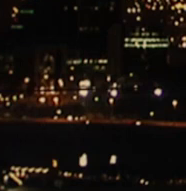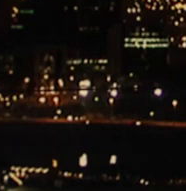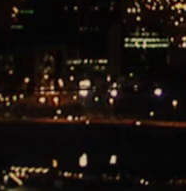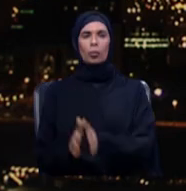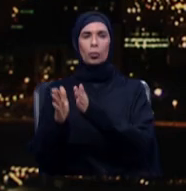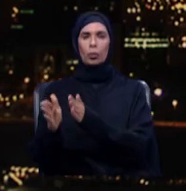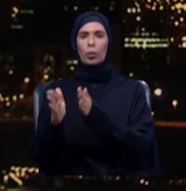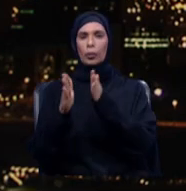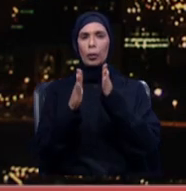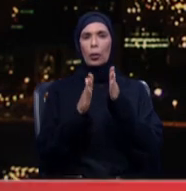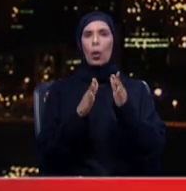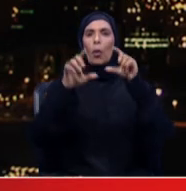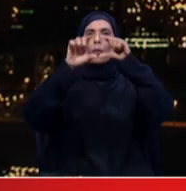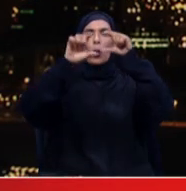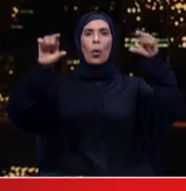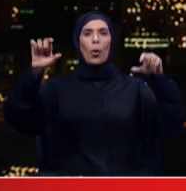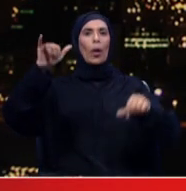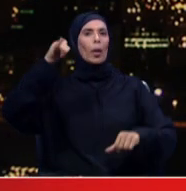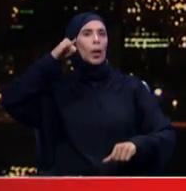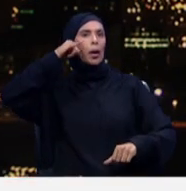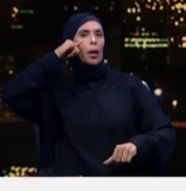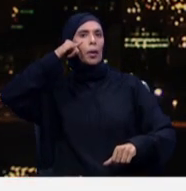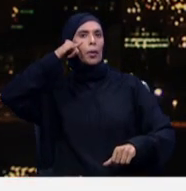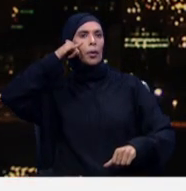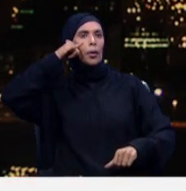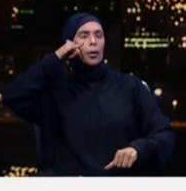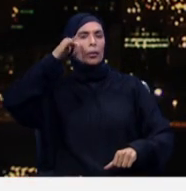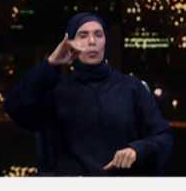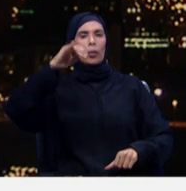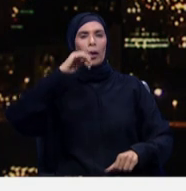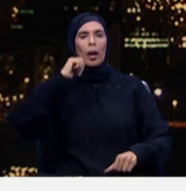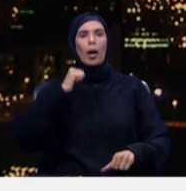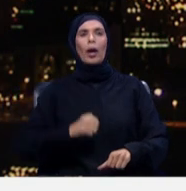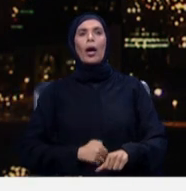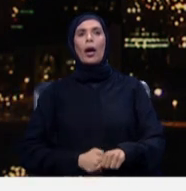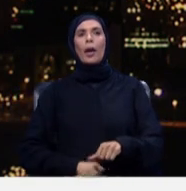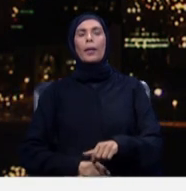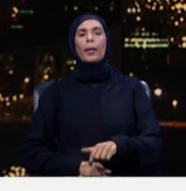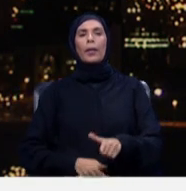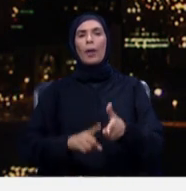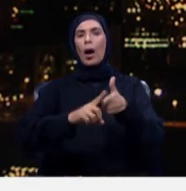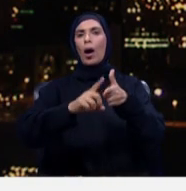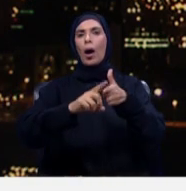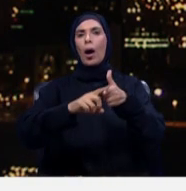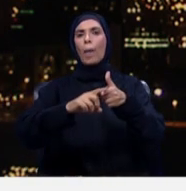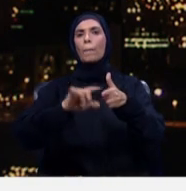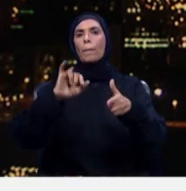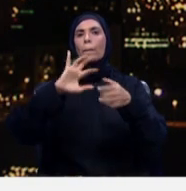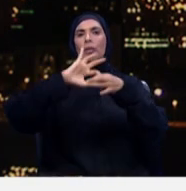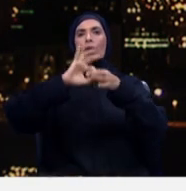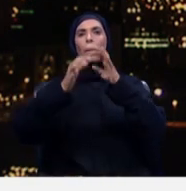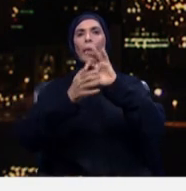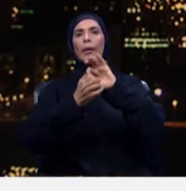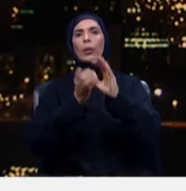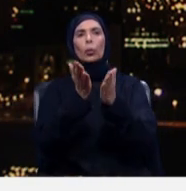حول هذا الموضوع معنا عبر الهاتف الأستاذ علي القطاف، نائب رئيس جمعية الحقوقيين البحرينية. بعد التحية، هل توضح لنا ما